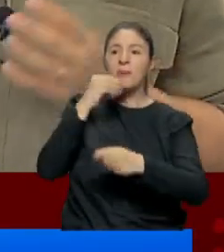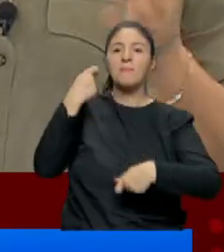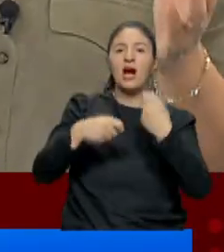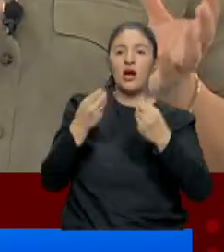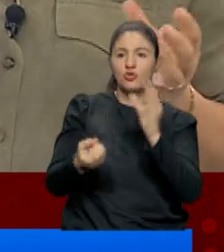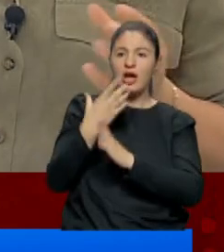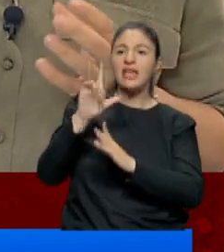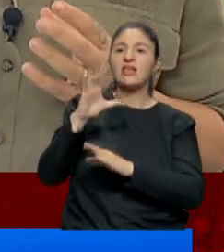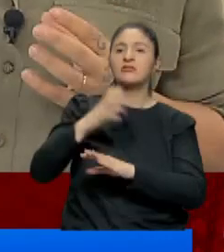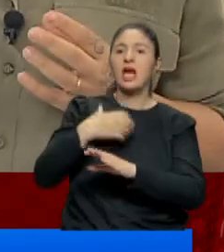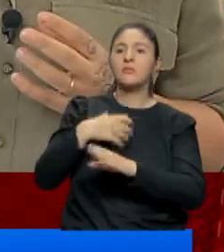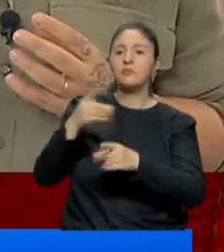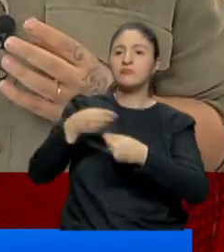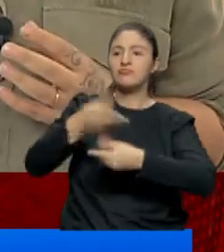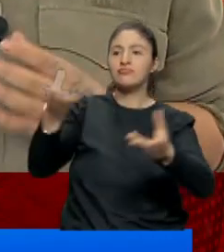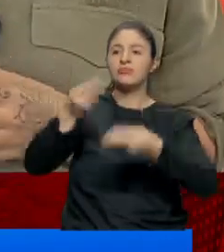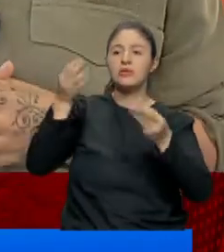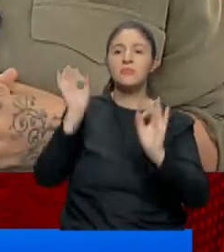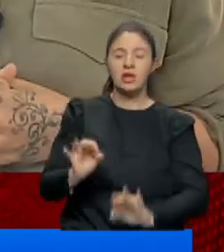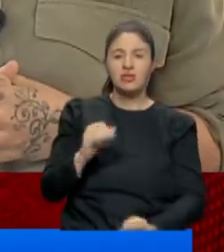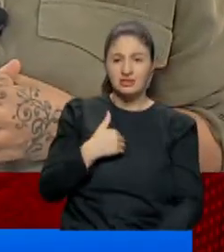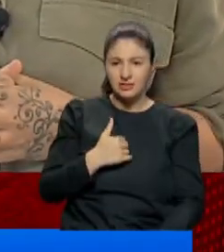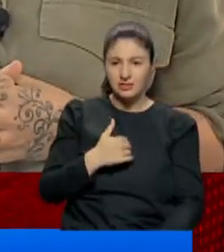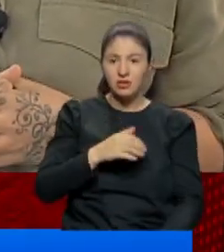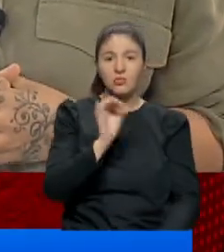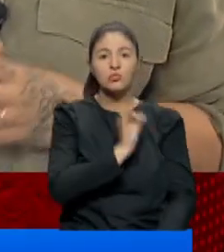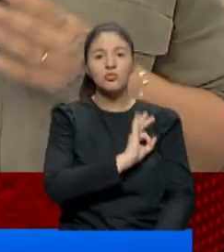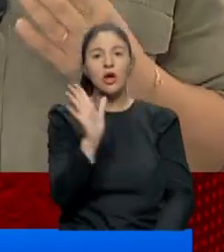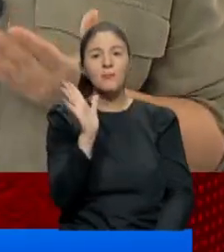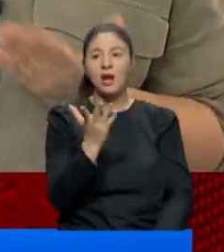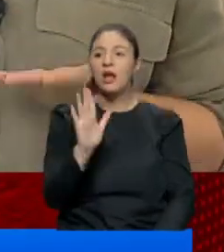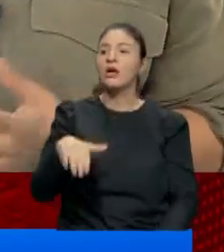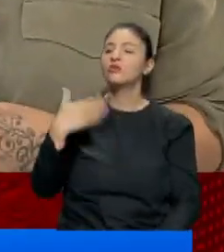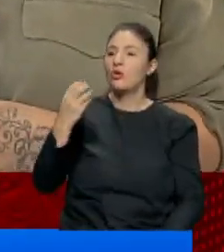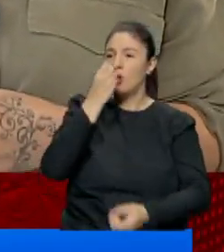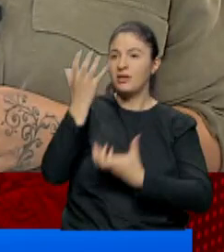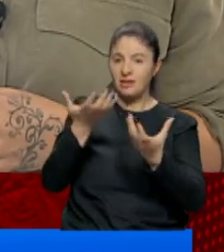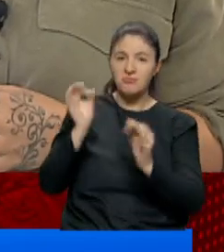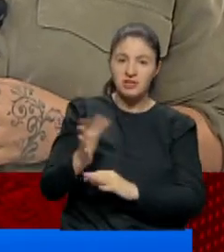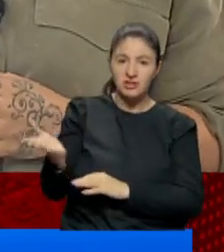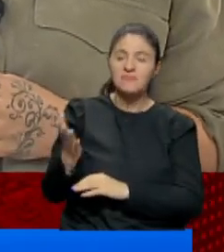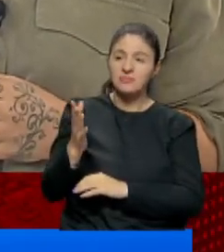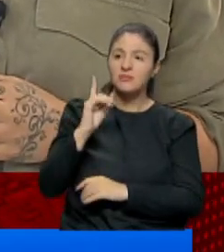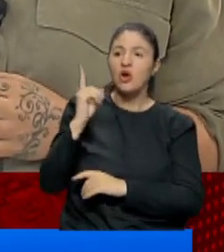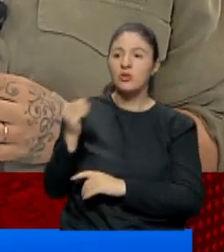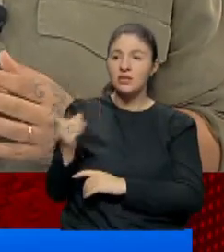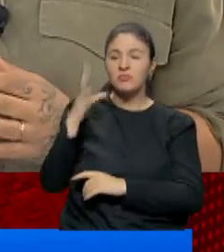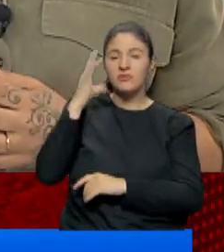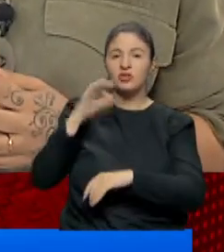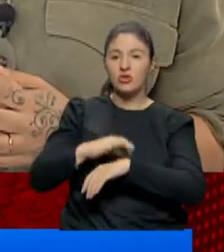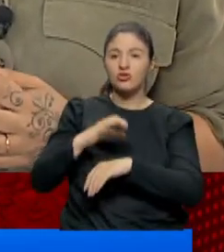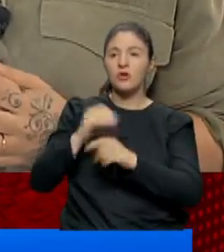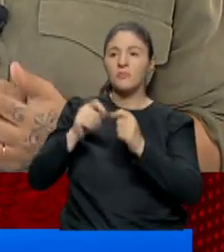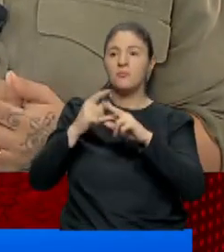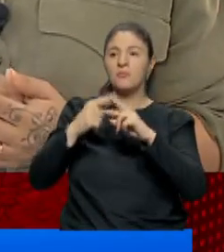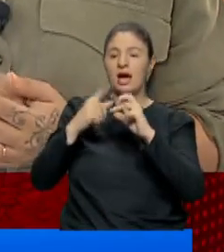Bankası kurarak ihtiyaç saatleri bu ürünleri gıda Bankası üzerinden sunmaya başladı Sonra orman yangınları başladı Bir hocamız Profesör